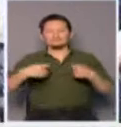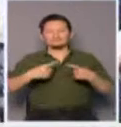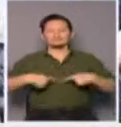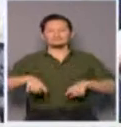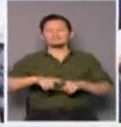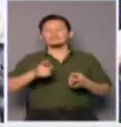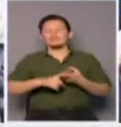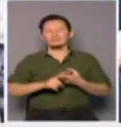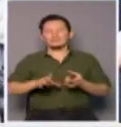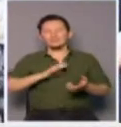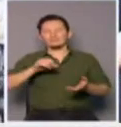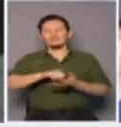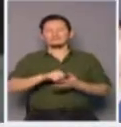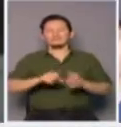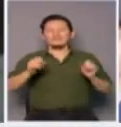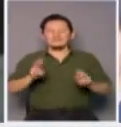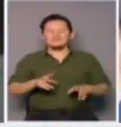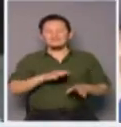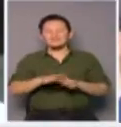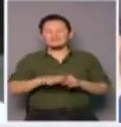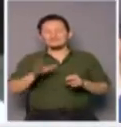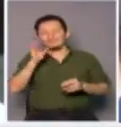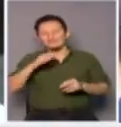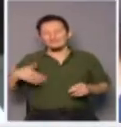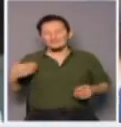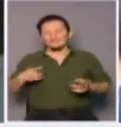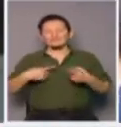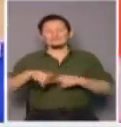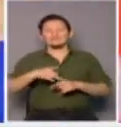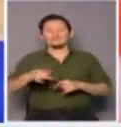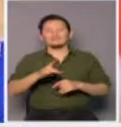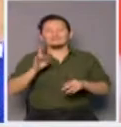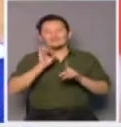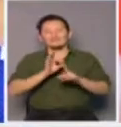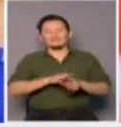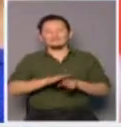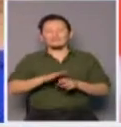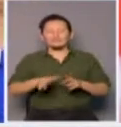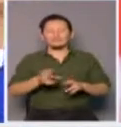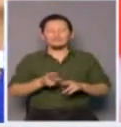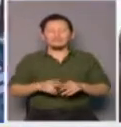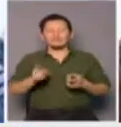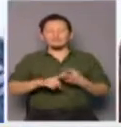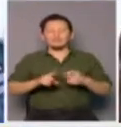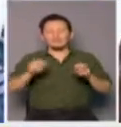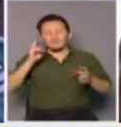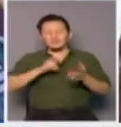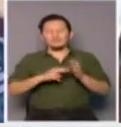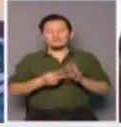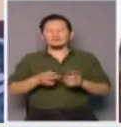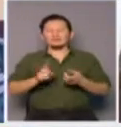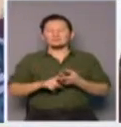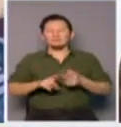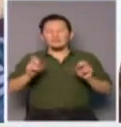обществу. Сейчас он модернизирован и передан на использование жителями района в благих целях. На церемонии открытия объекта собравшиеся